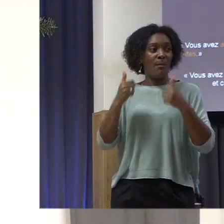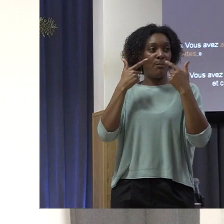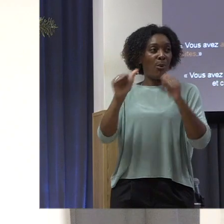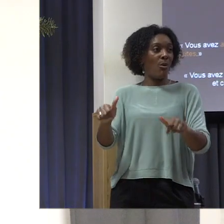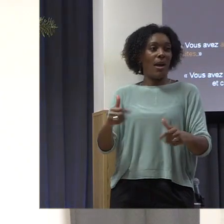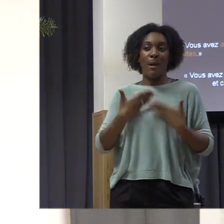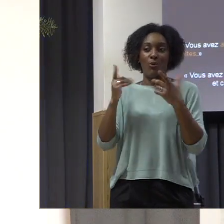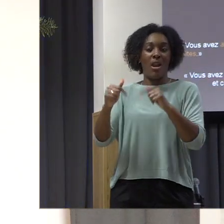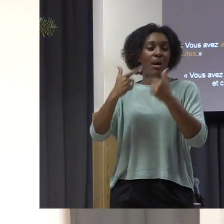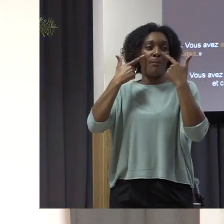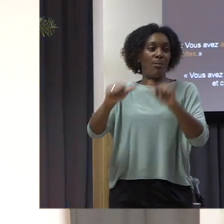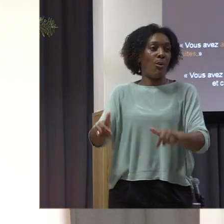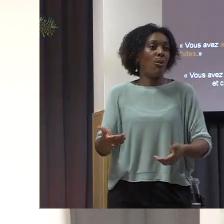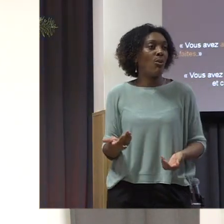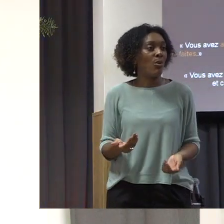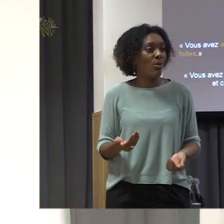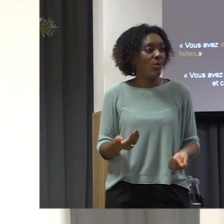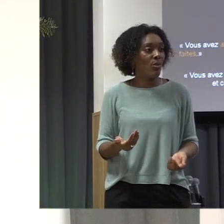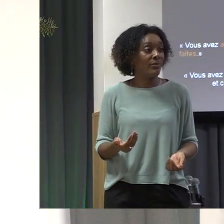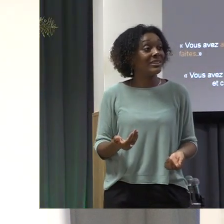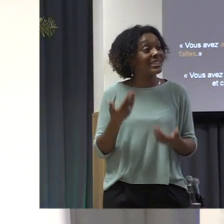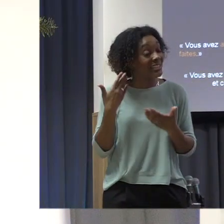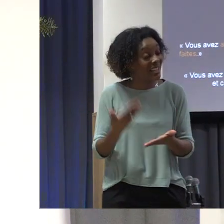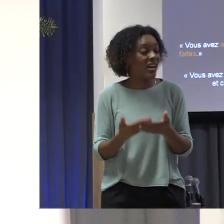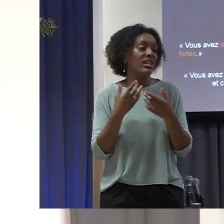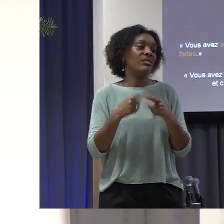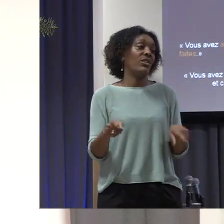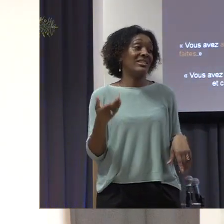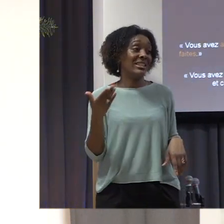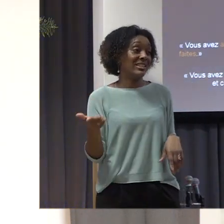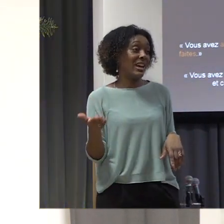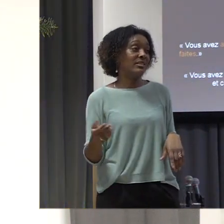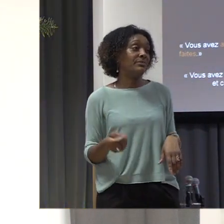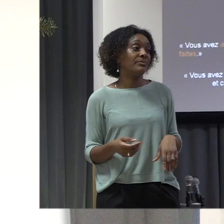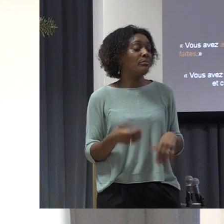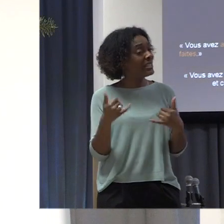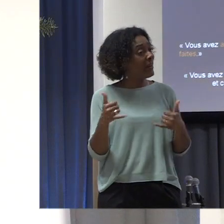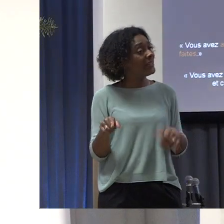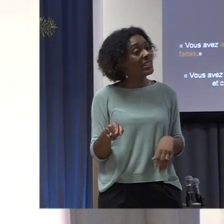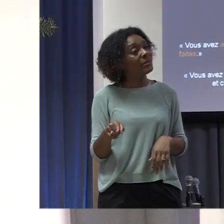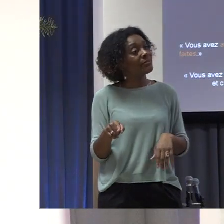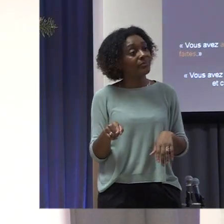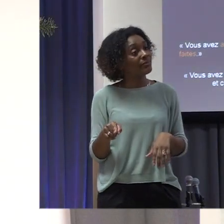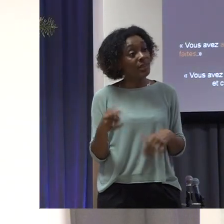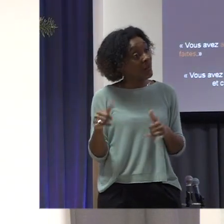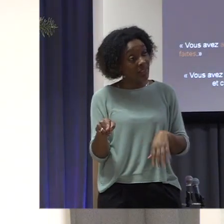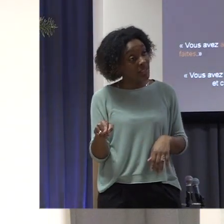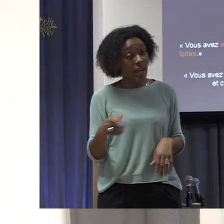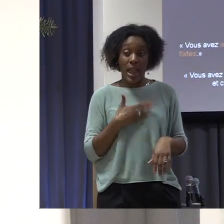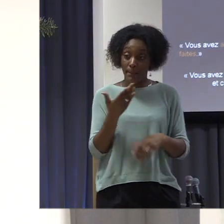d'églises. La grande différence, c'est qu'ils n'en sont pas restés là. Ils ont appris,